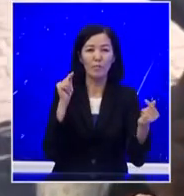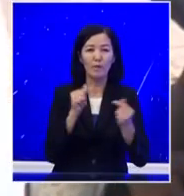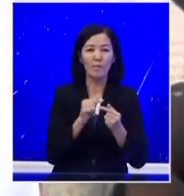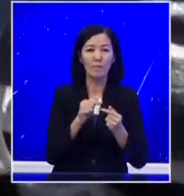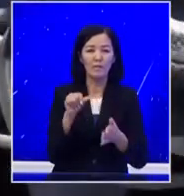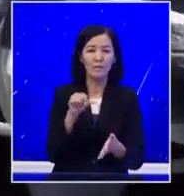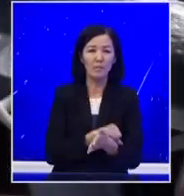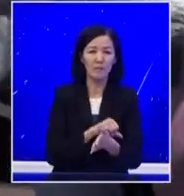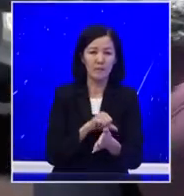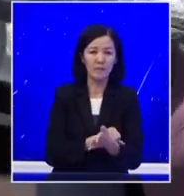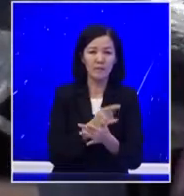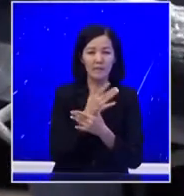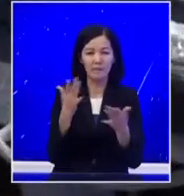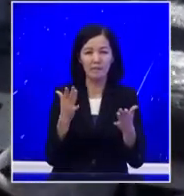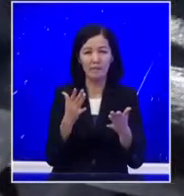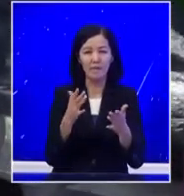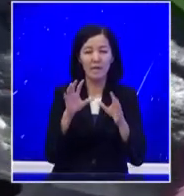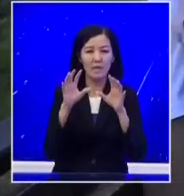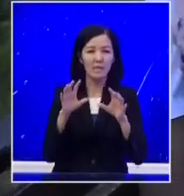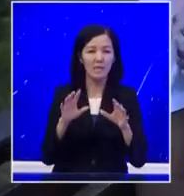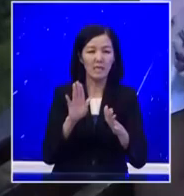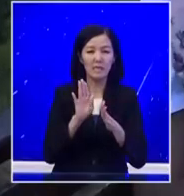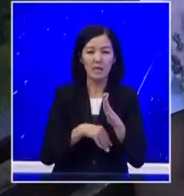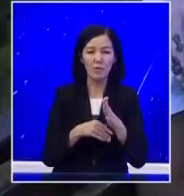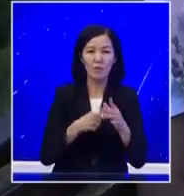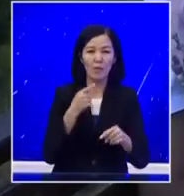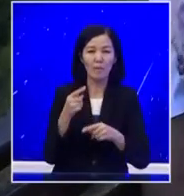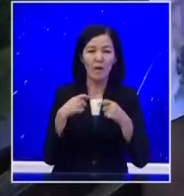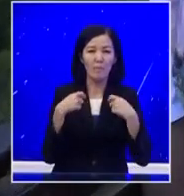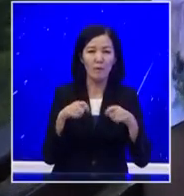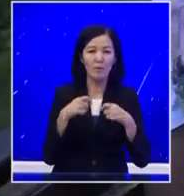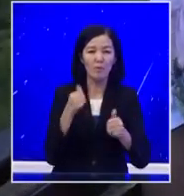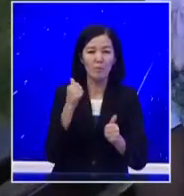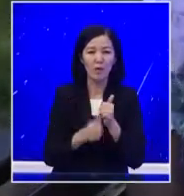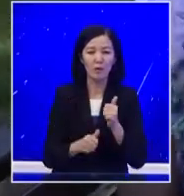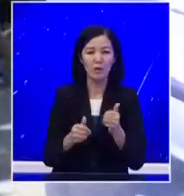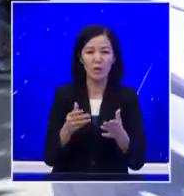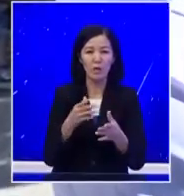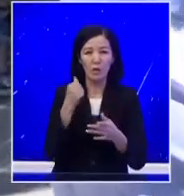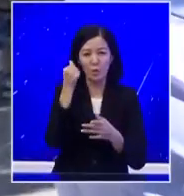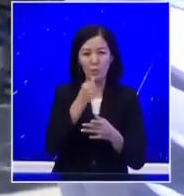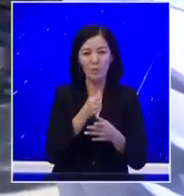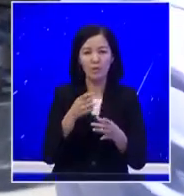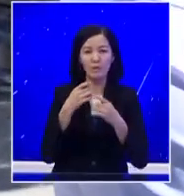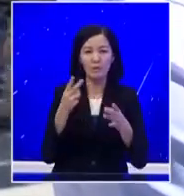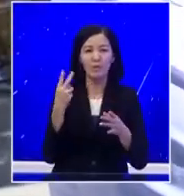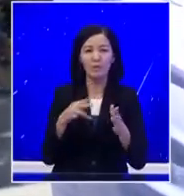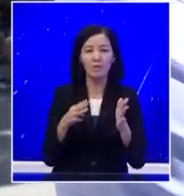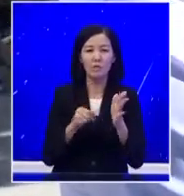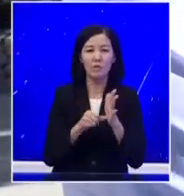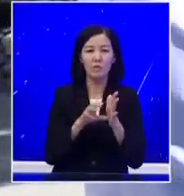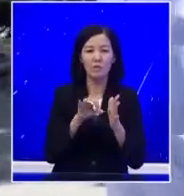злоупотреблением наркотическими средствами и их незаконным оборотом ежегодно это событие отмечает 26 июня